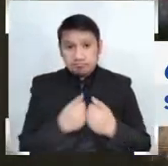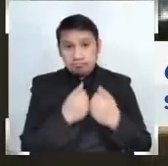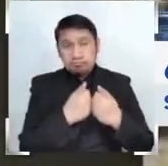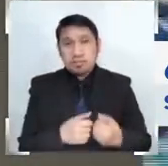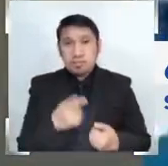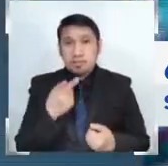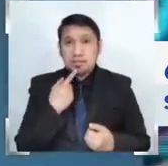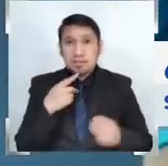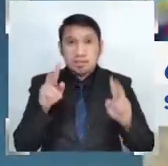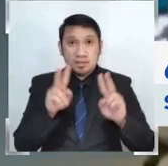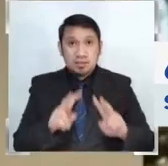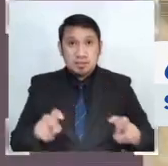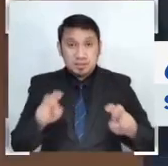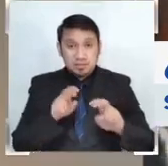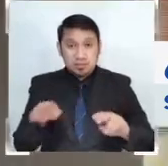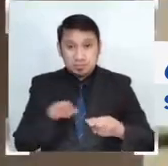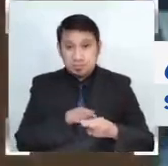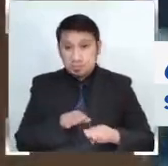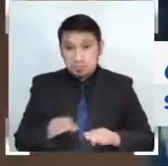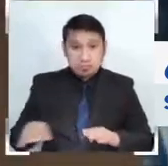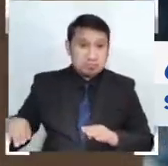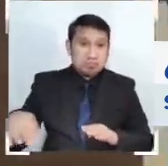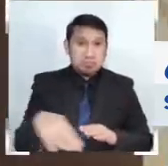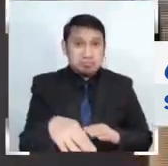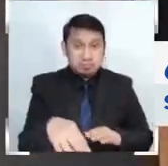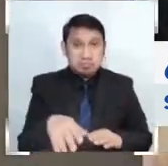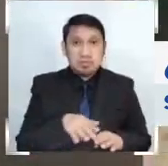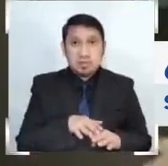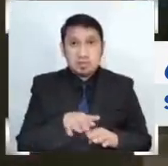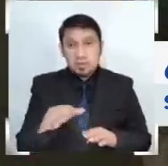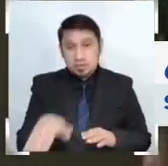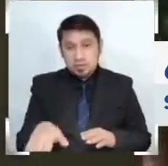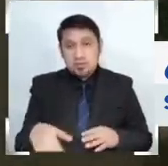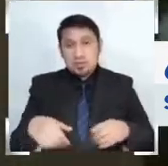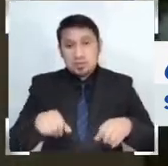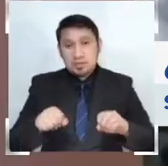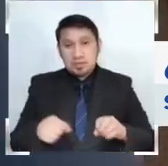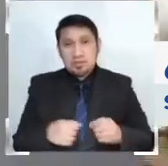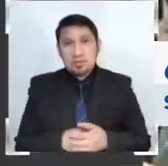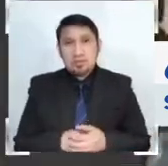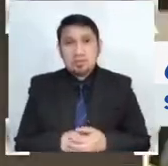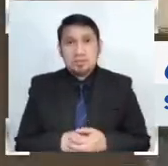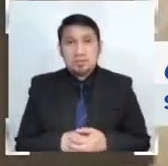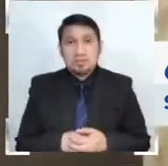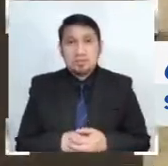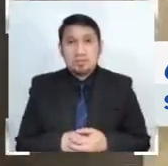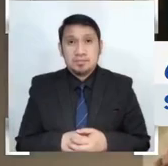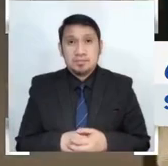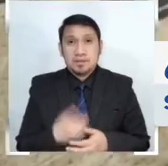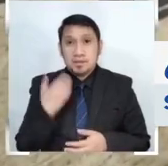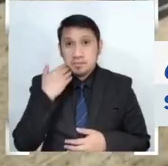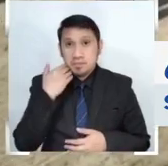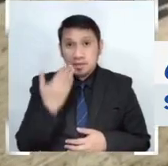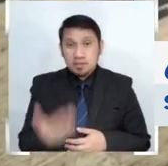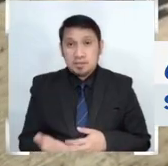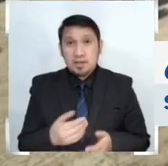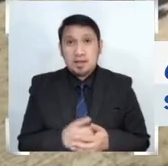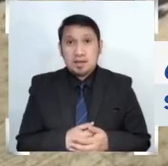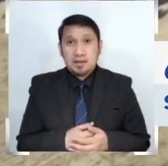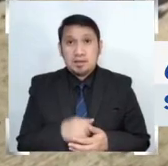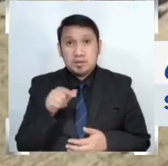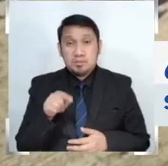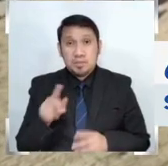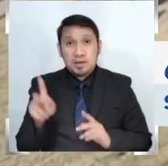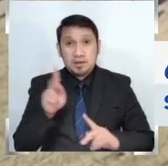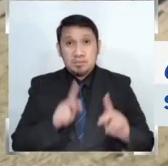investigasyon, nag-counterflow ang trailer truck at nasuyod ang kasalubong na tricycle at motorsiklo. Dead on the spot ang mga biktima, kabilang